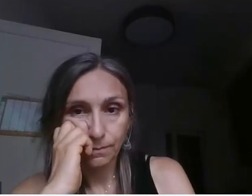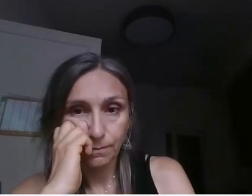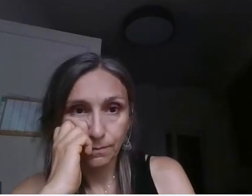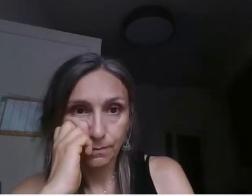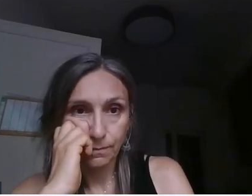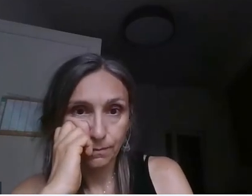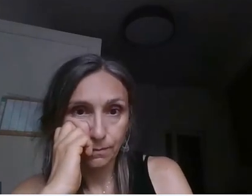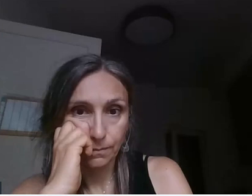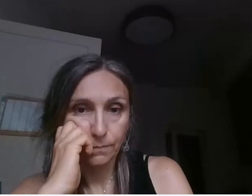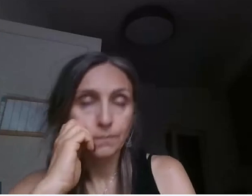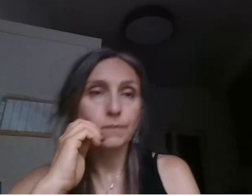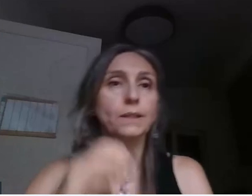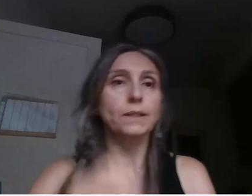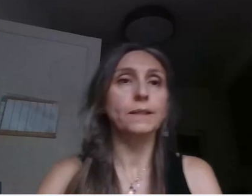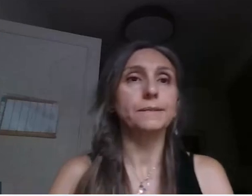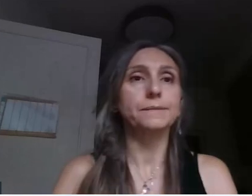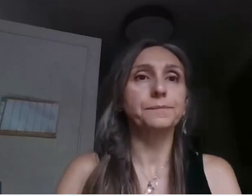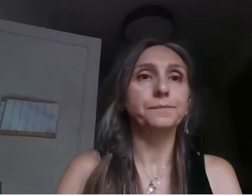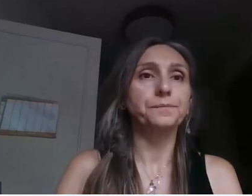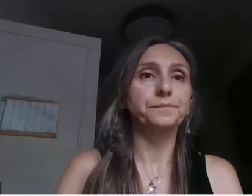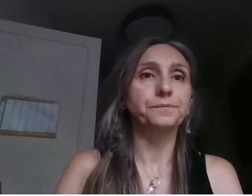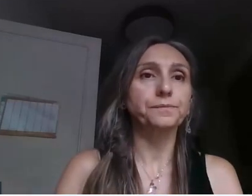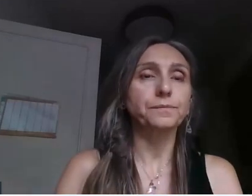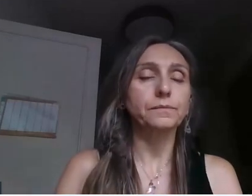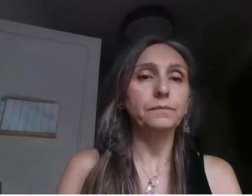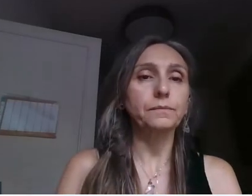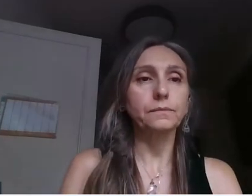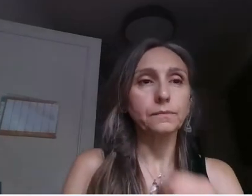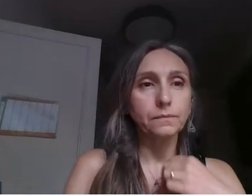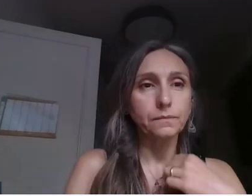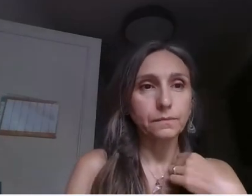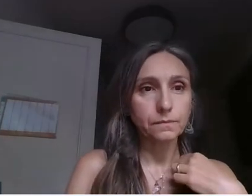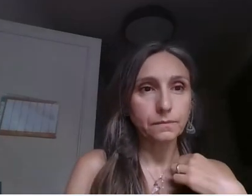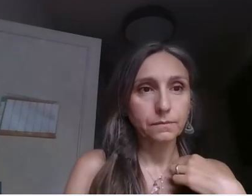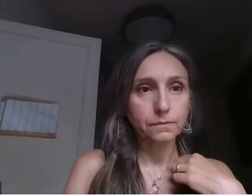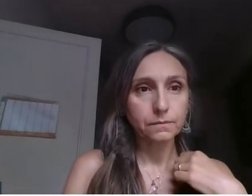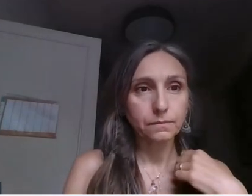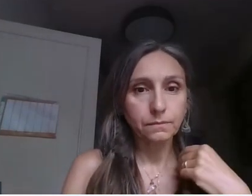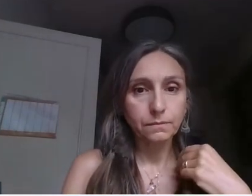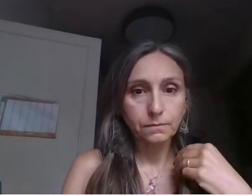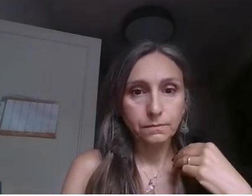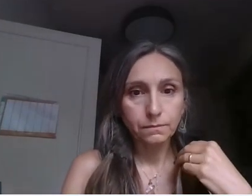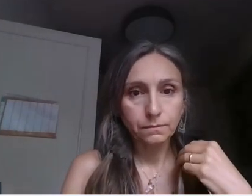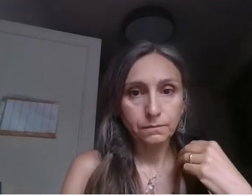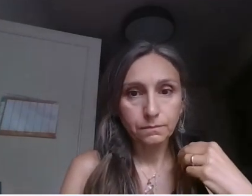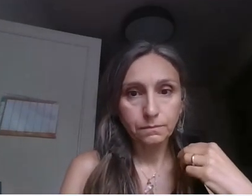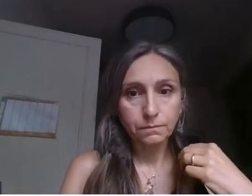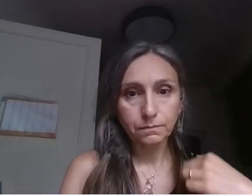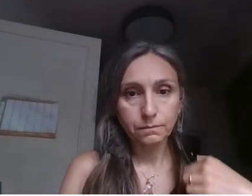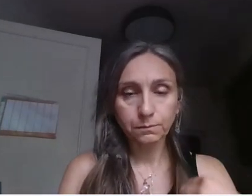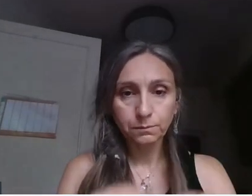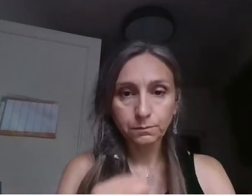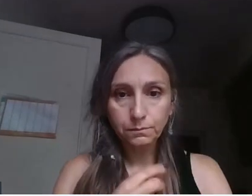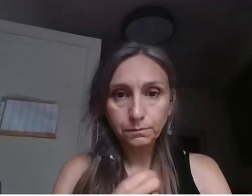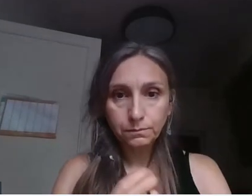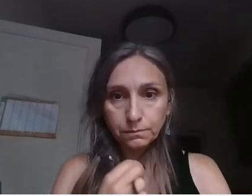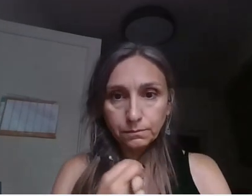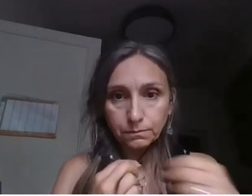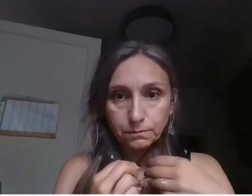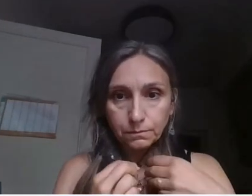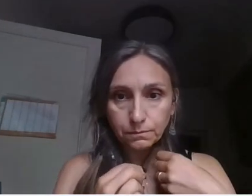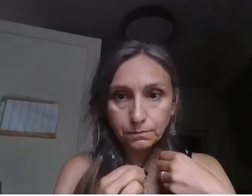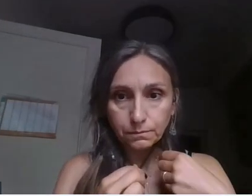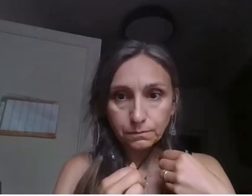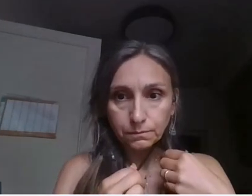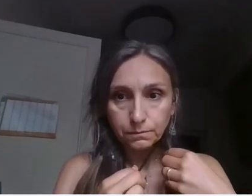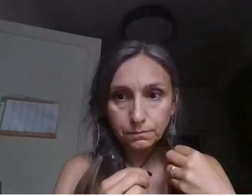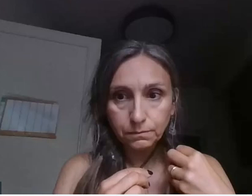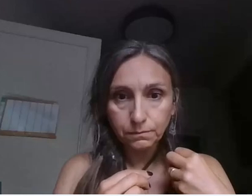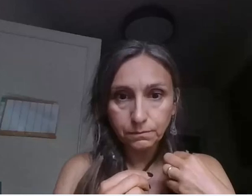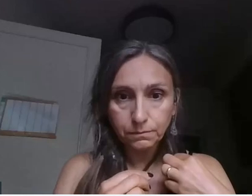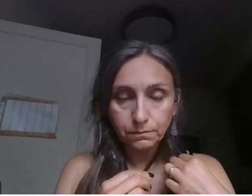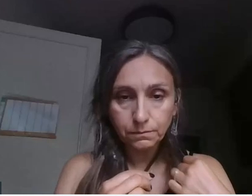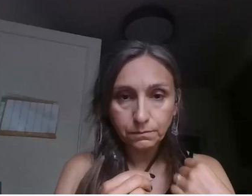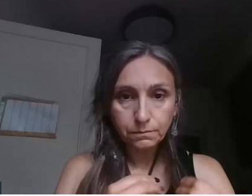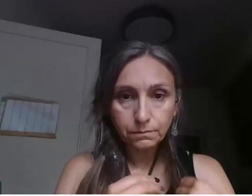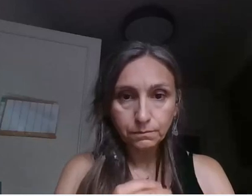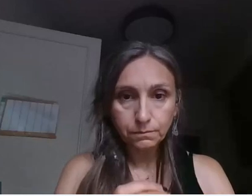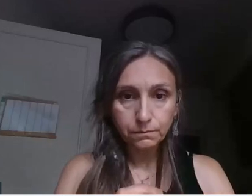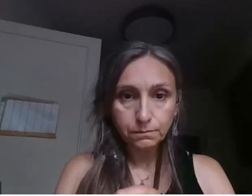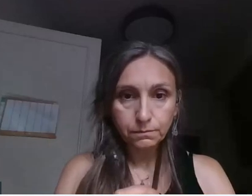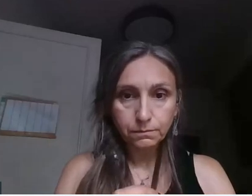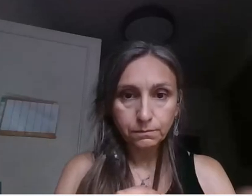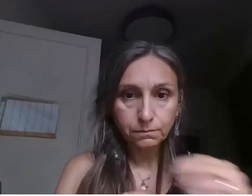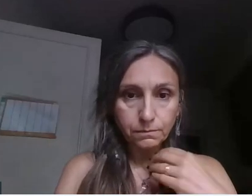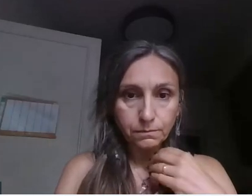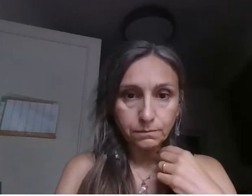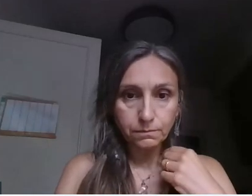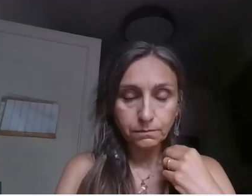competenze di servizio, e quindi a maggior ragione aziende, soprattutto in Italia ce ne sono, ma anche soprattutto in questo campo ce ne sono tantissimo, che fanno